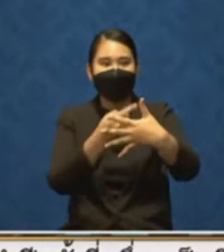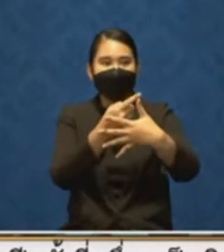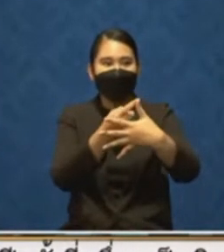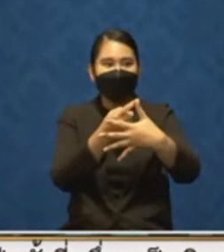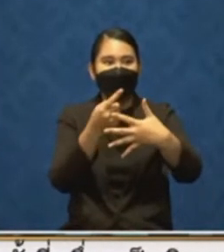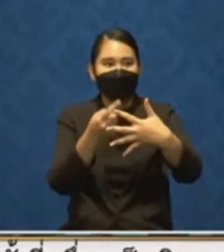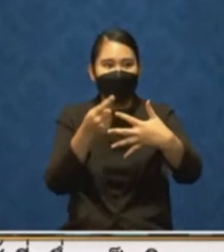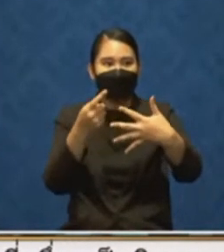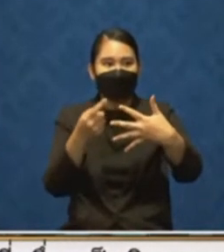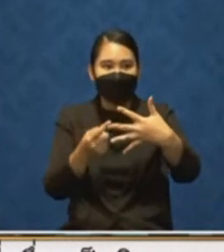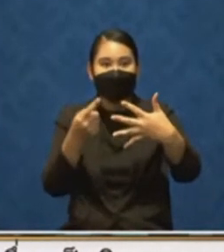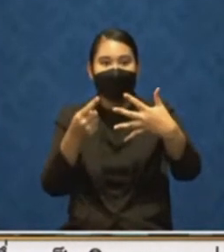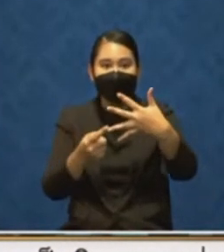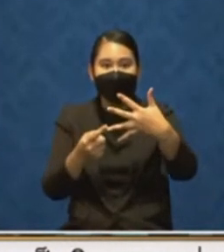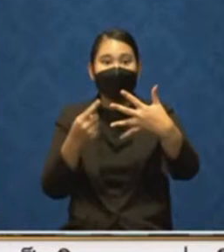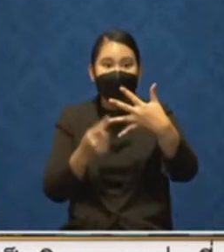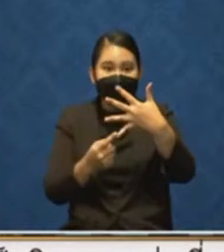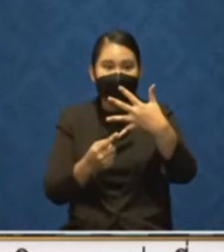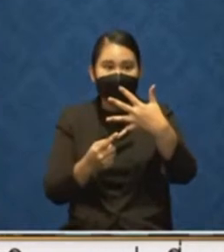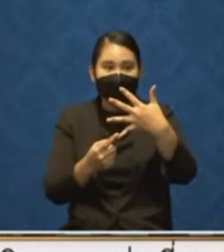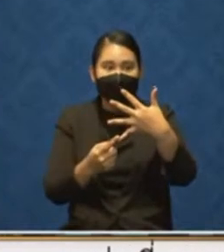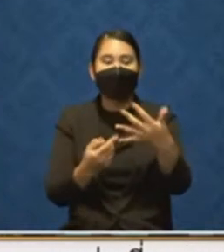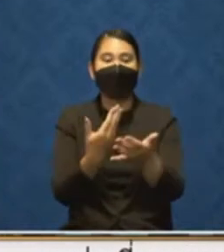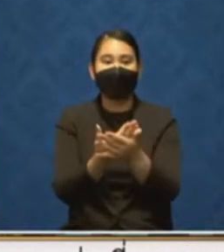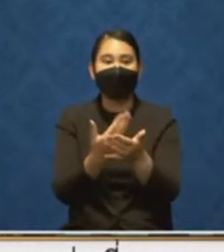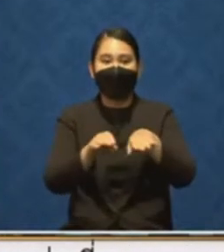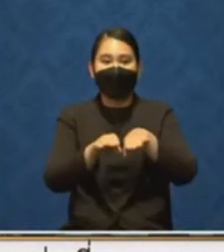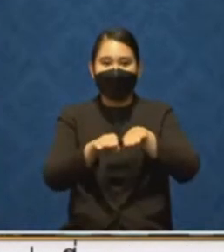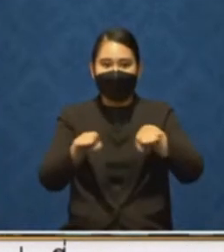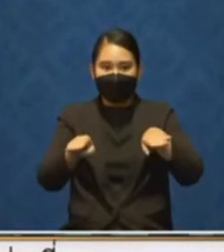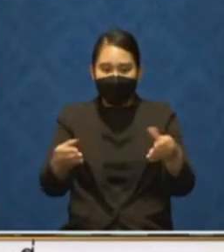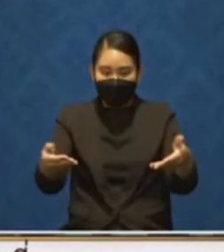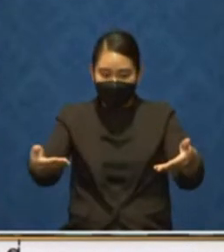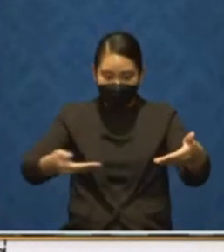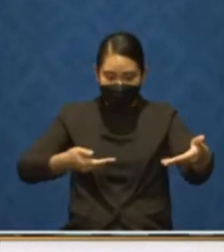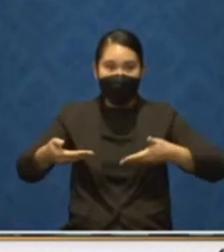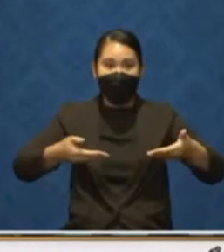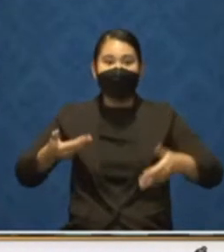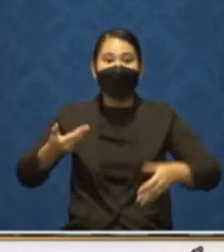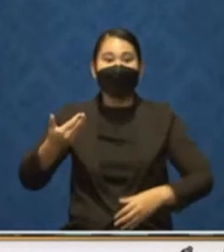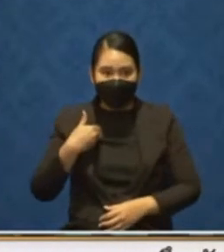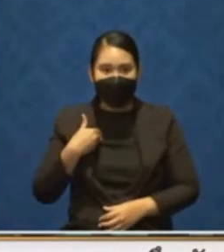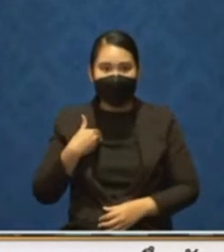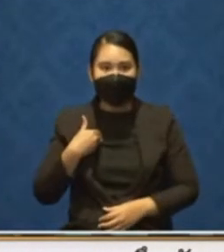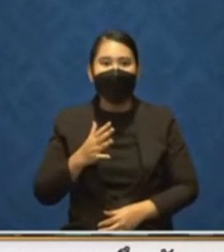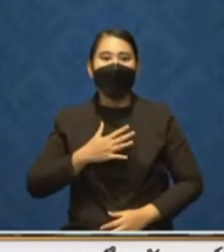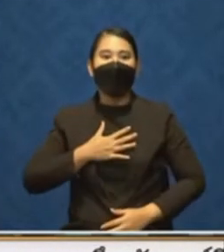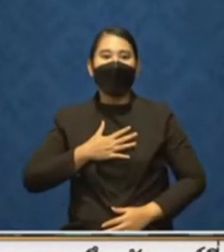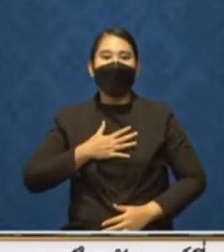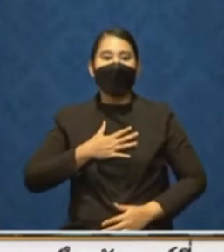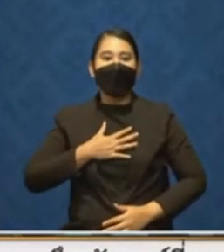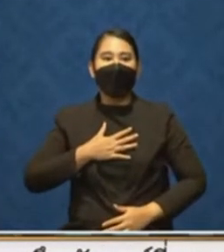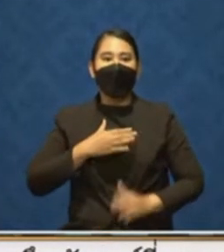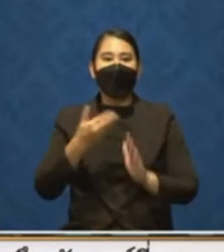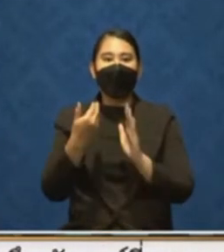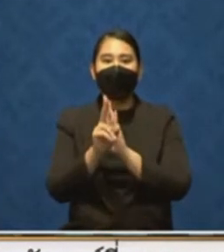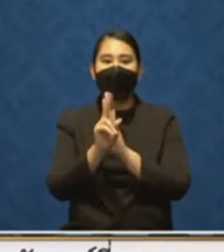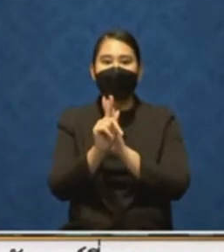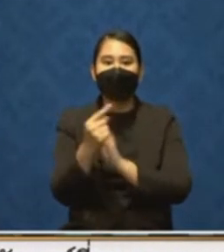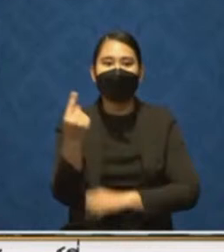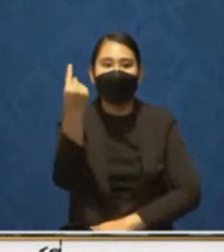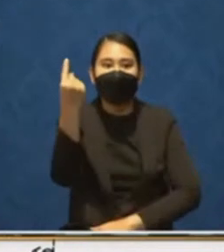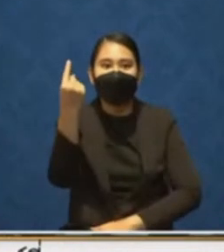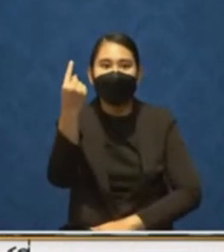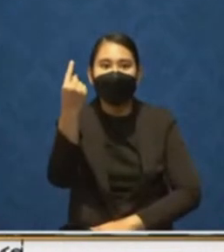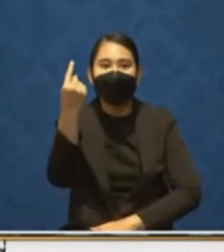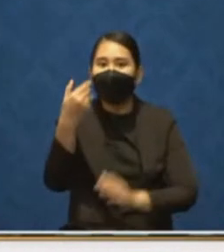TEPThe Bestทำราคาตารางบาทดูคุณพระช่วยได้ที่จังหวัดขอนแก่นจังหวัดเดียวไทยครับ